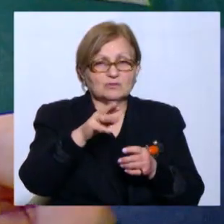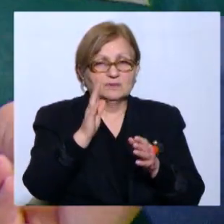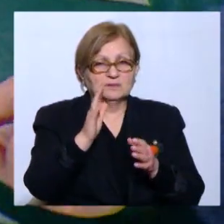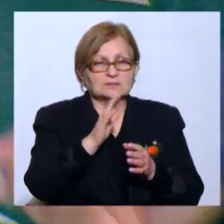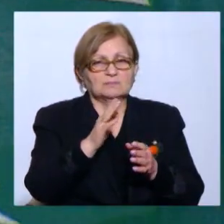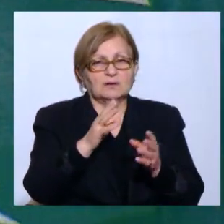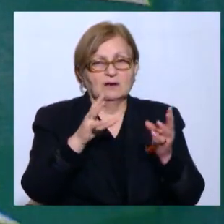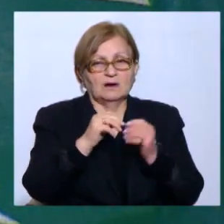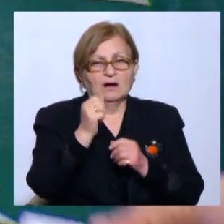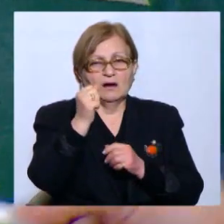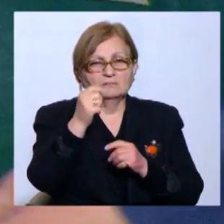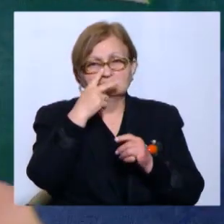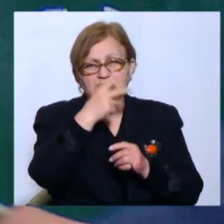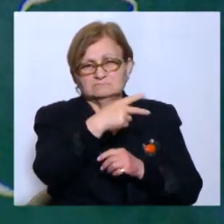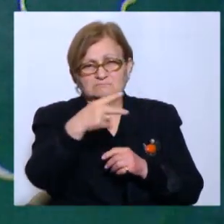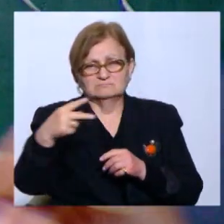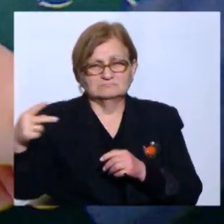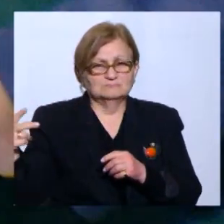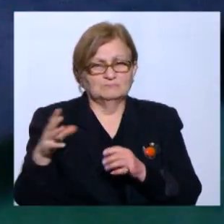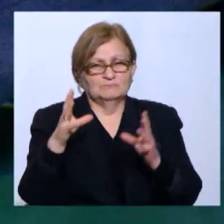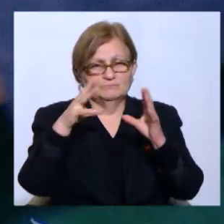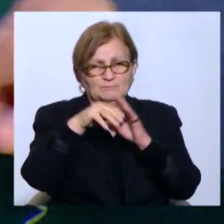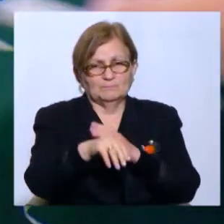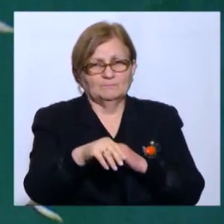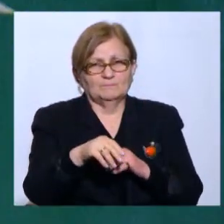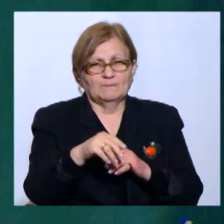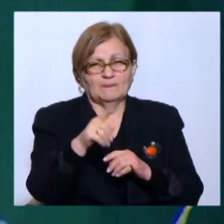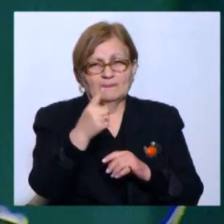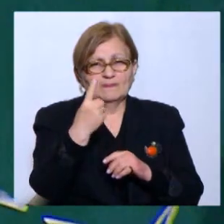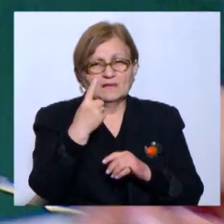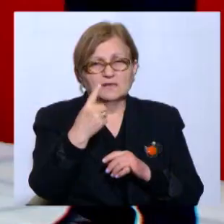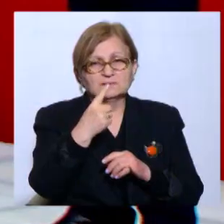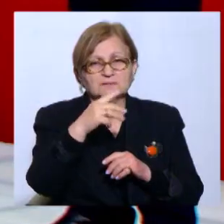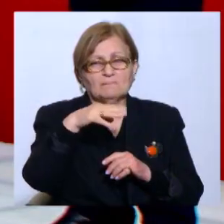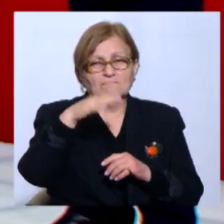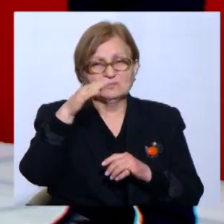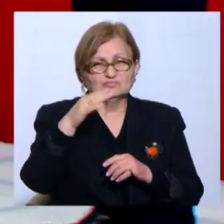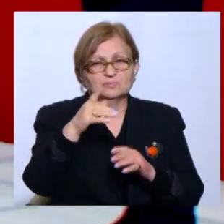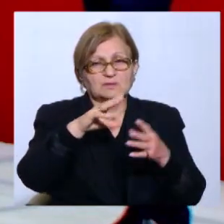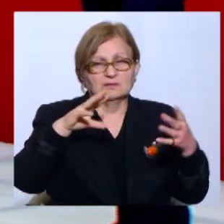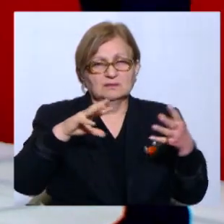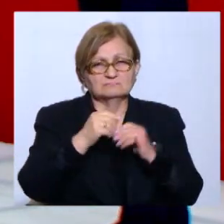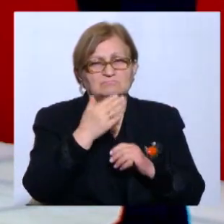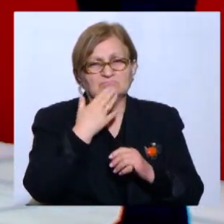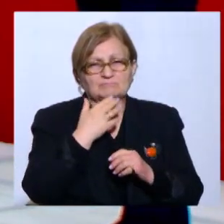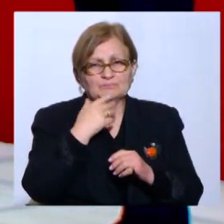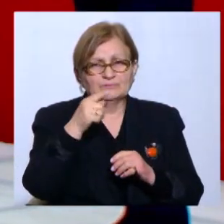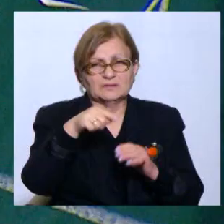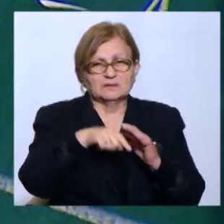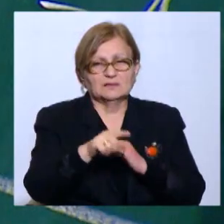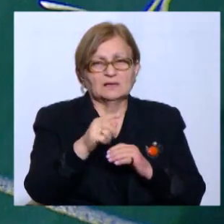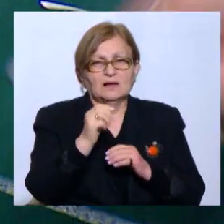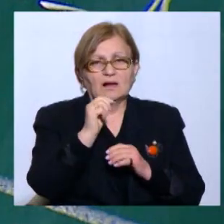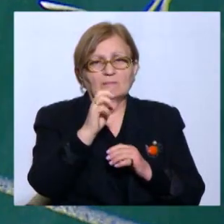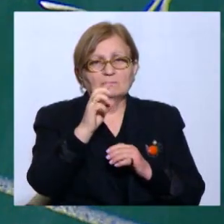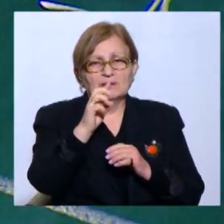c კვადრატზე პლუს a კვადრატი c კვადრატზე და გამოგვდის შესაბამისად ერთი მნიშვნელია ქაი ამორწილაც მარტივად ჯამდება, გამოდის b კვადრატი პლუს a კვადრატი გაყოფილი